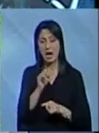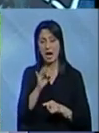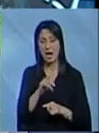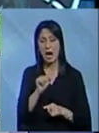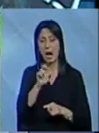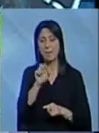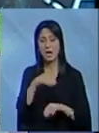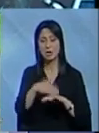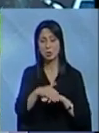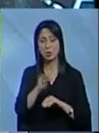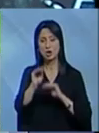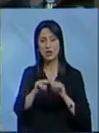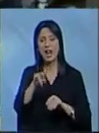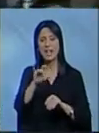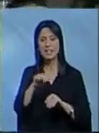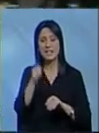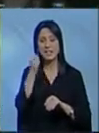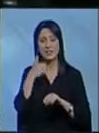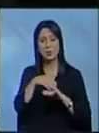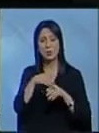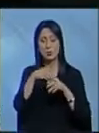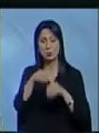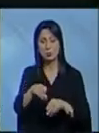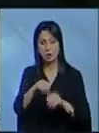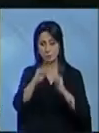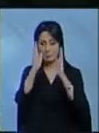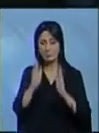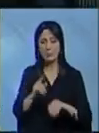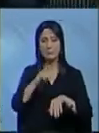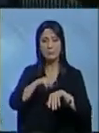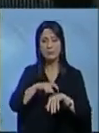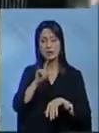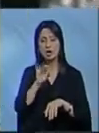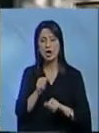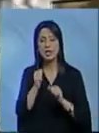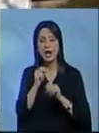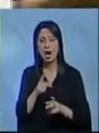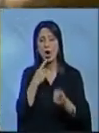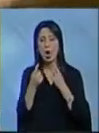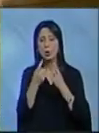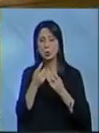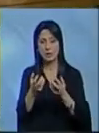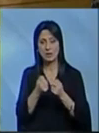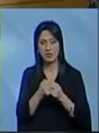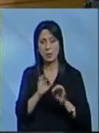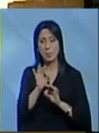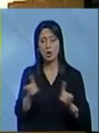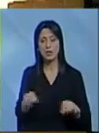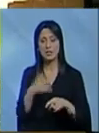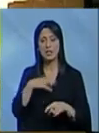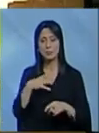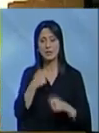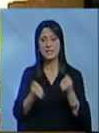კოტე აფხაზის ქუჩაზე განთავსებულ საინფორმაციო ჯიხურს ეწვია და ზონალურ საათობრივ პარკირებასთან დაკავშირებით კონსულტაცია მიიღო. პროექტს ახორციელებს